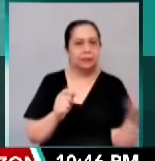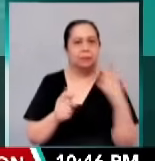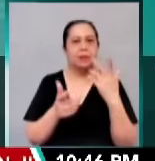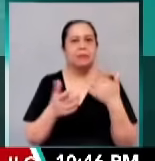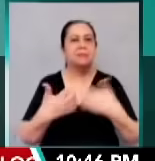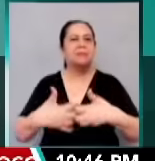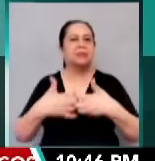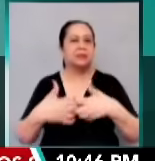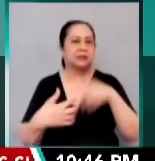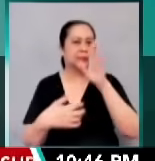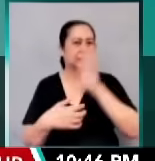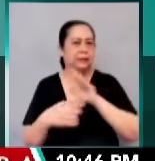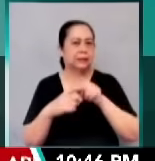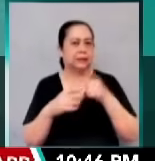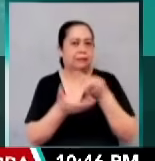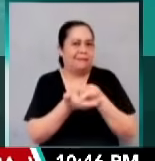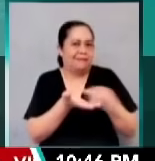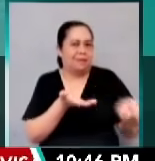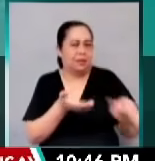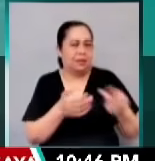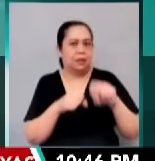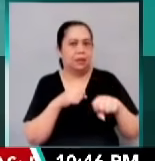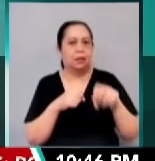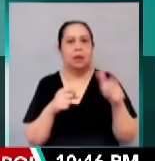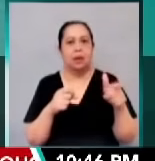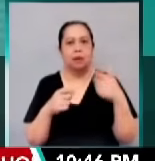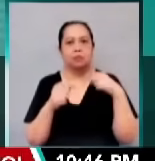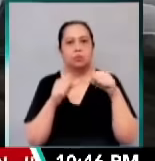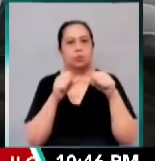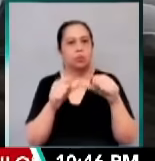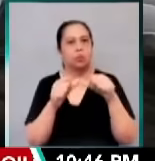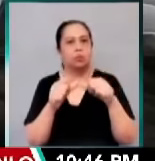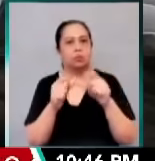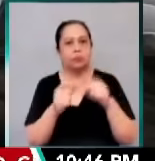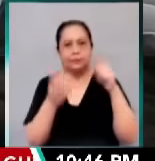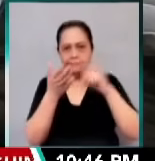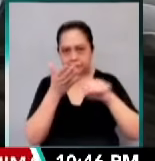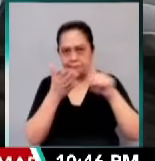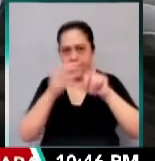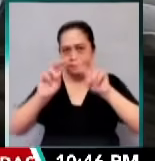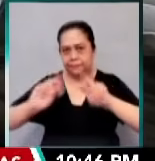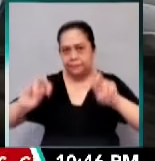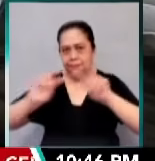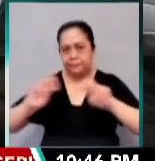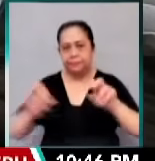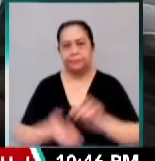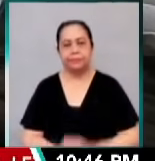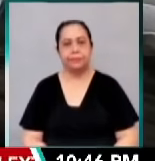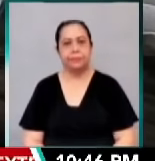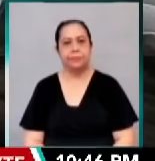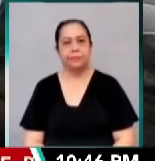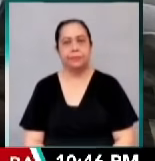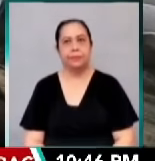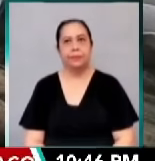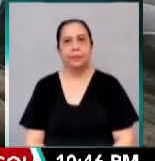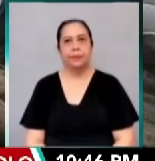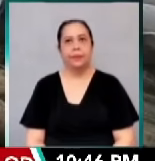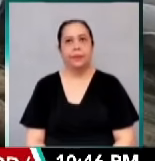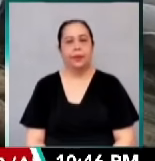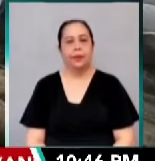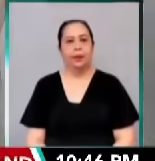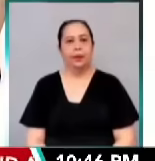ang pumalya bagamat nagpapatuloy pa ang imbestigasyon. JP Soriano, GMA News.